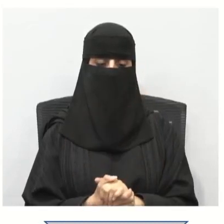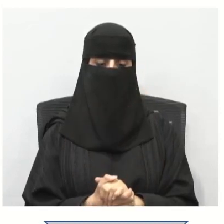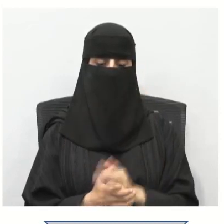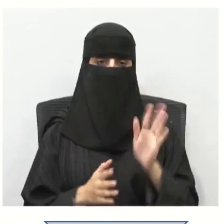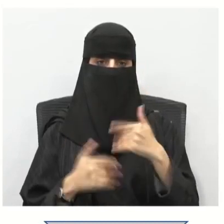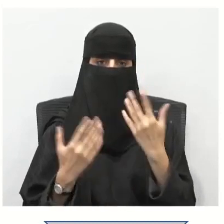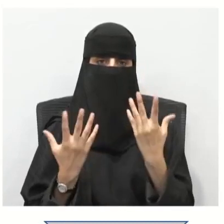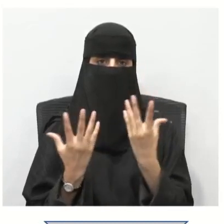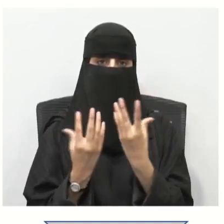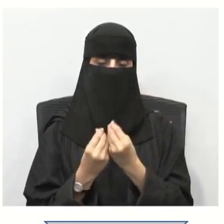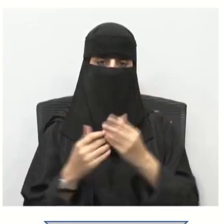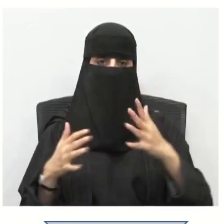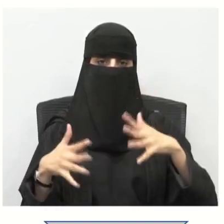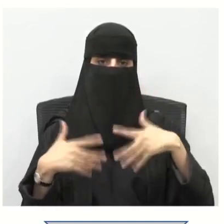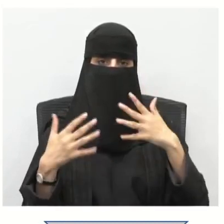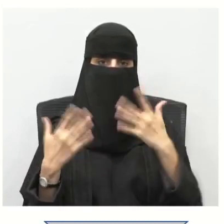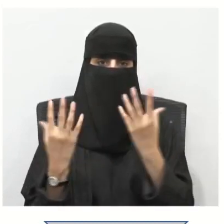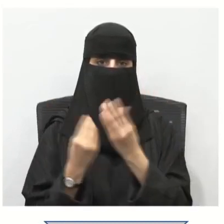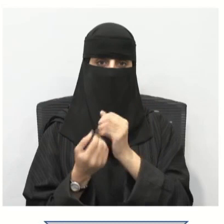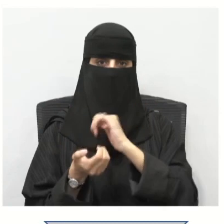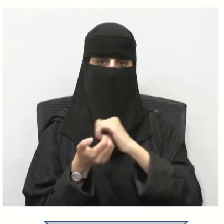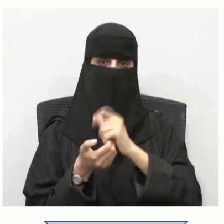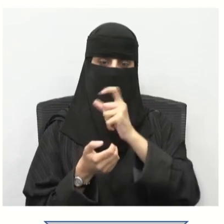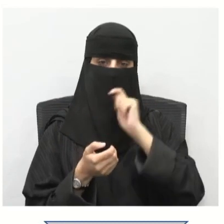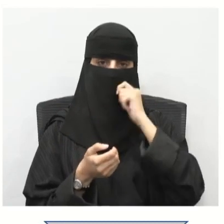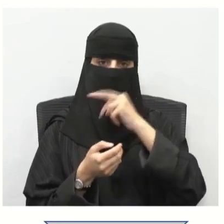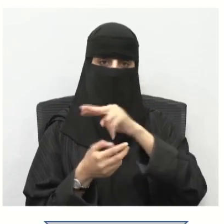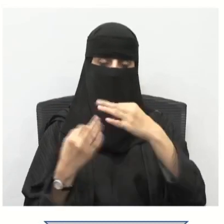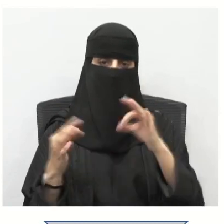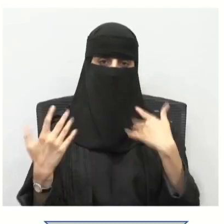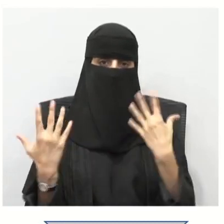الكلام وقم لنلعب مع